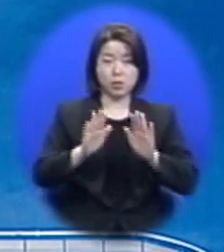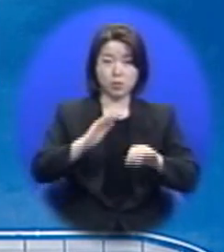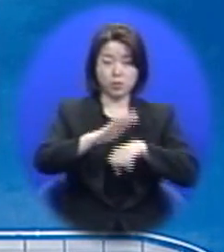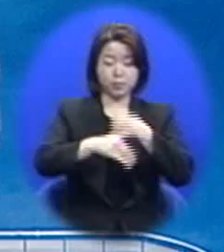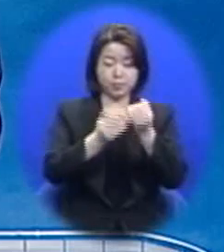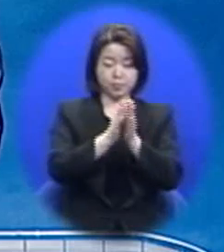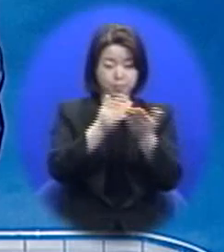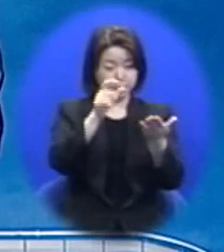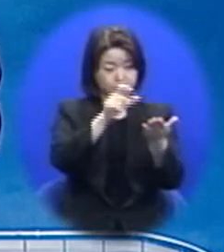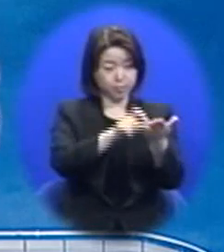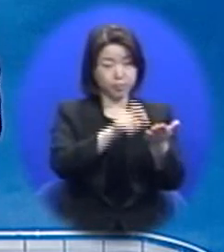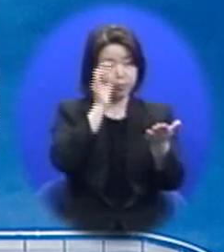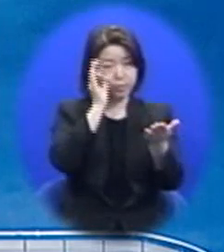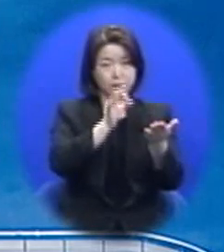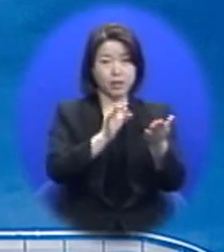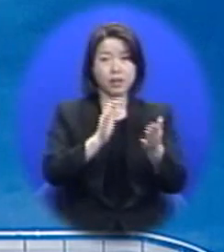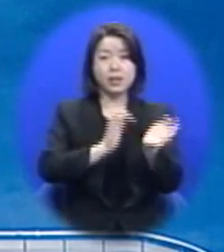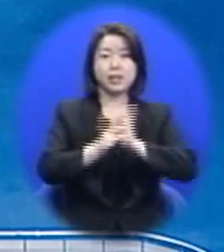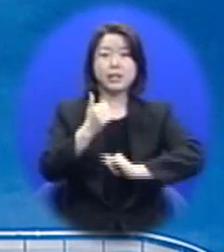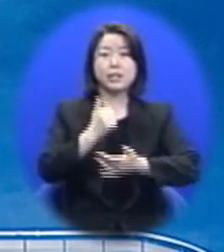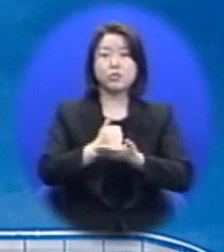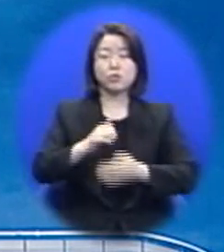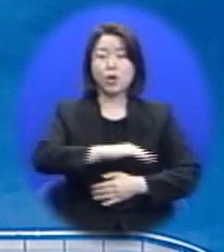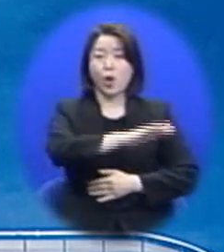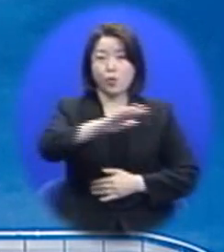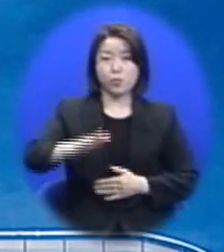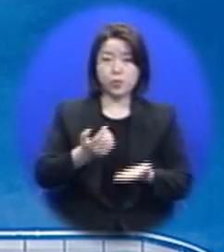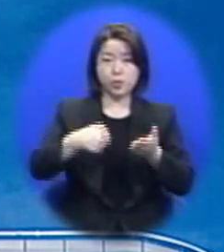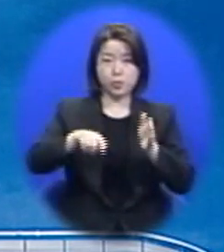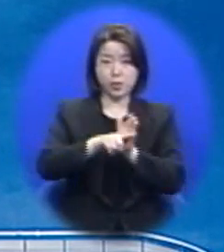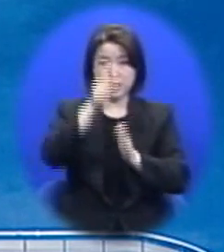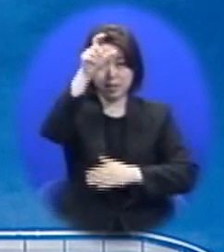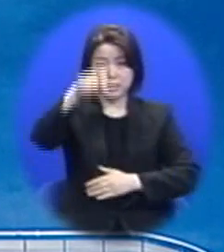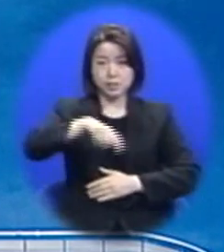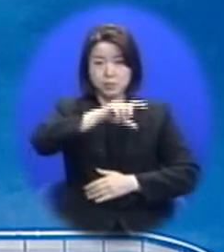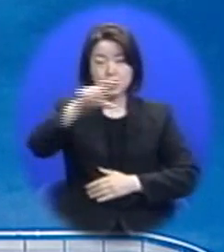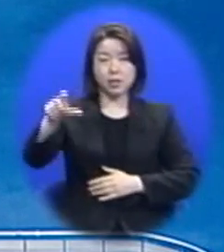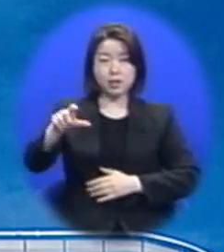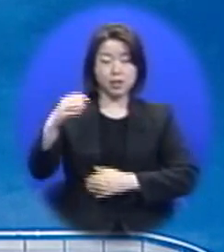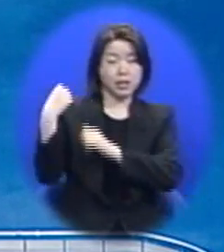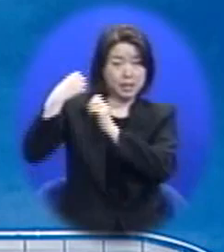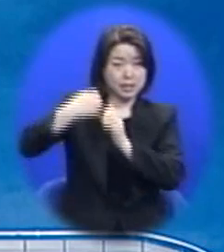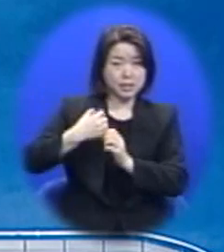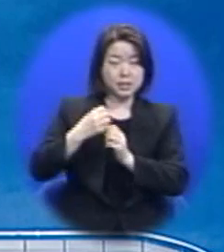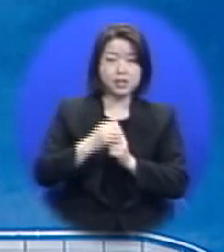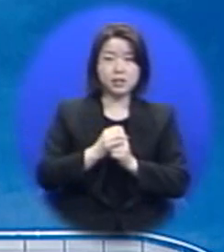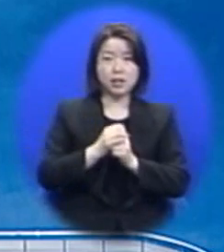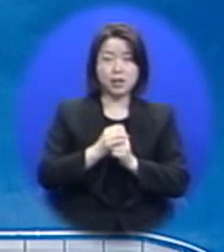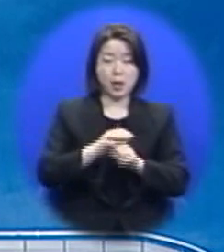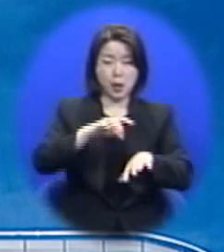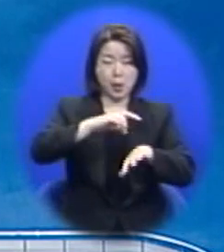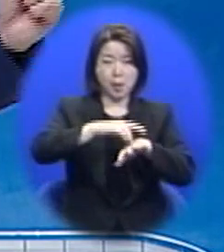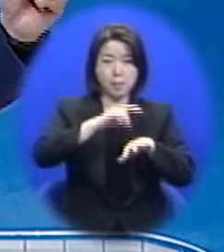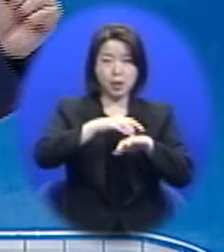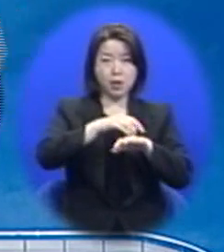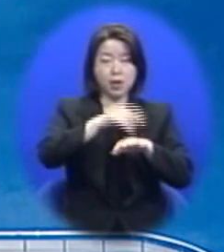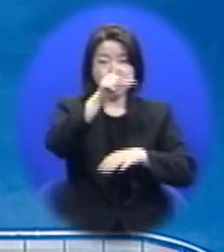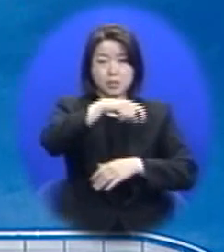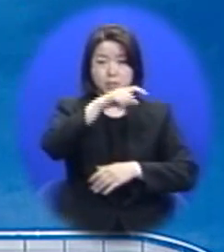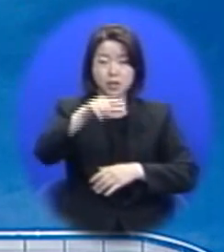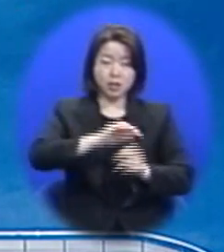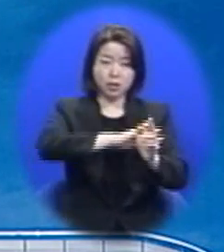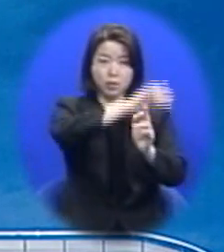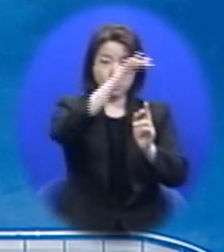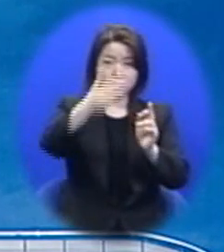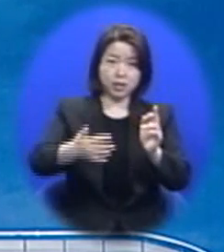본문에서 예수님께서 우리를 위해서 십자가 지실 때, 그 골고다까지 올라가는 도중에 여러 번